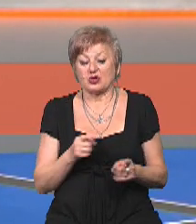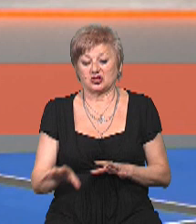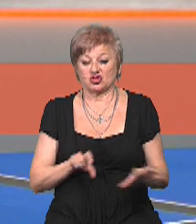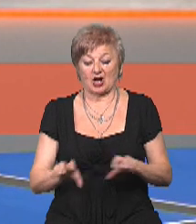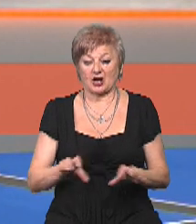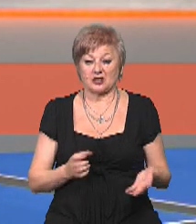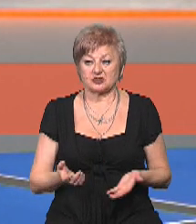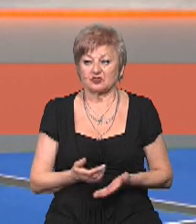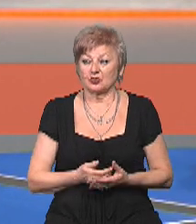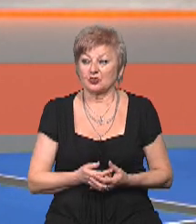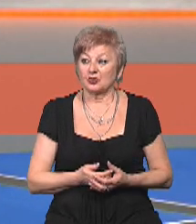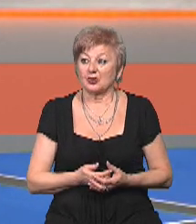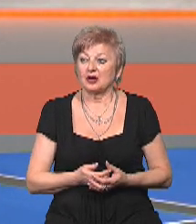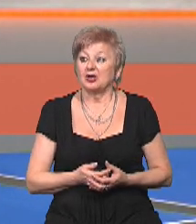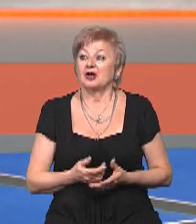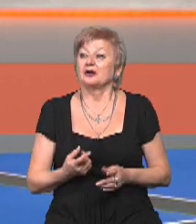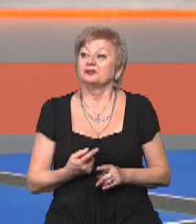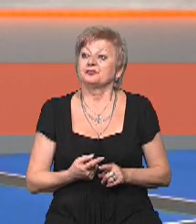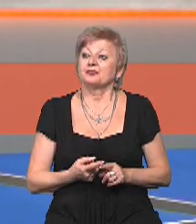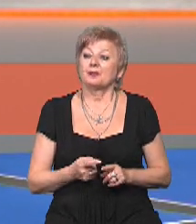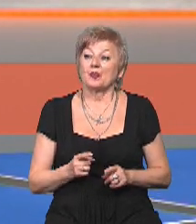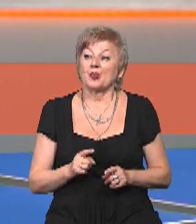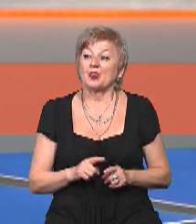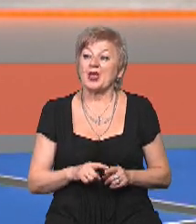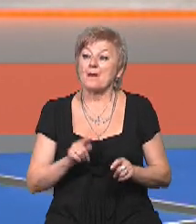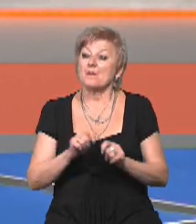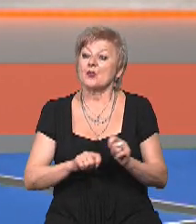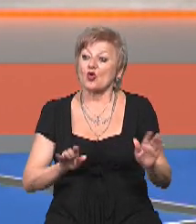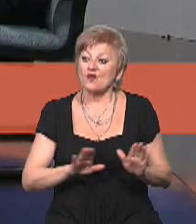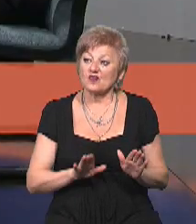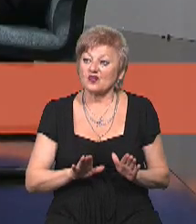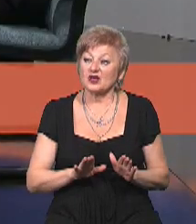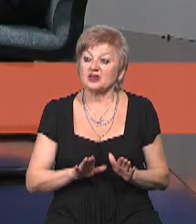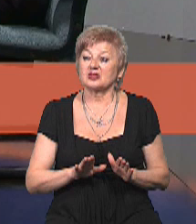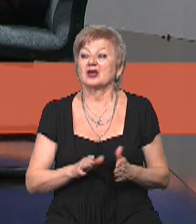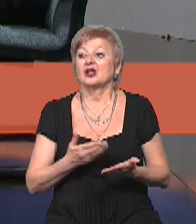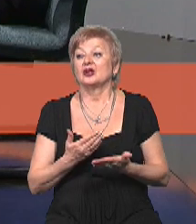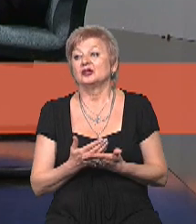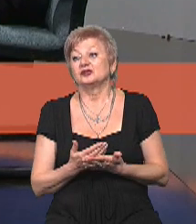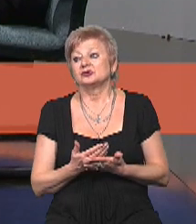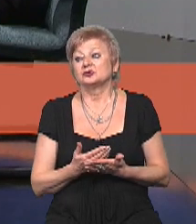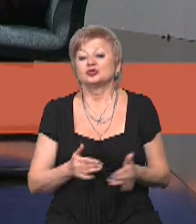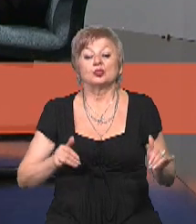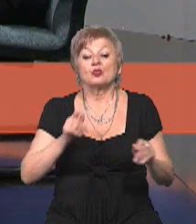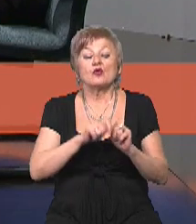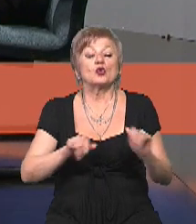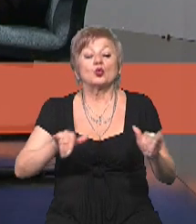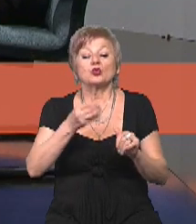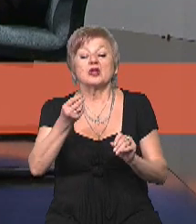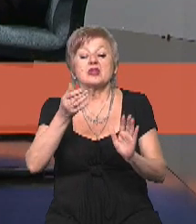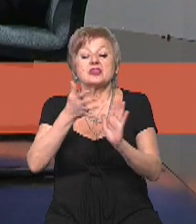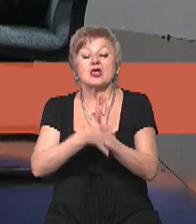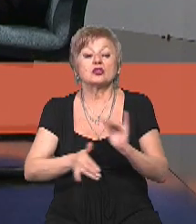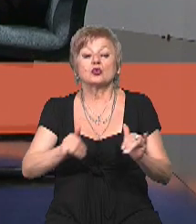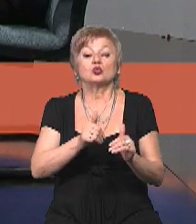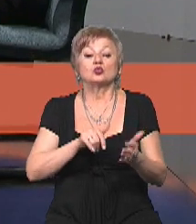шахрайство. У нас є можливість не коригувати, але хоча б відслідковувати, куди йдуть ці кошти. Я думаю,